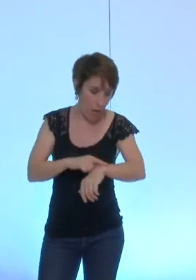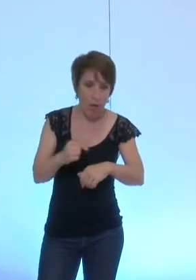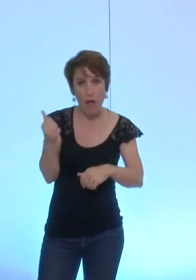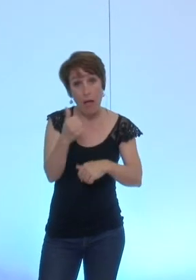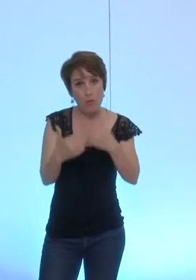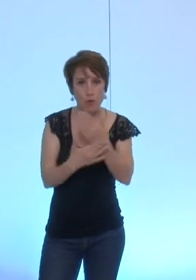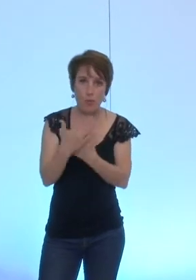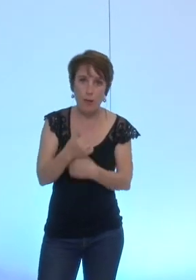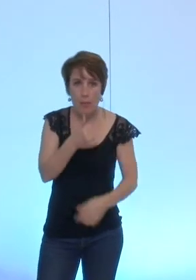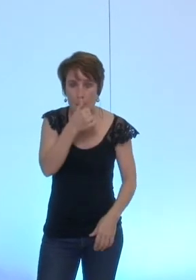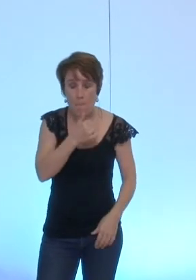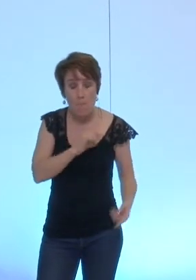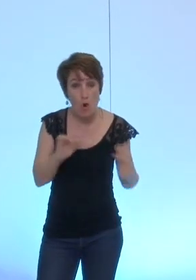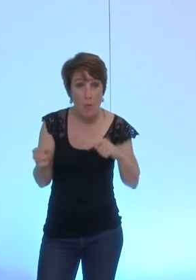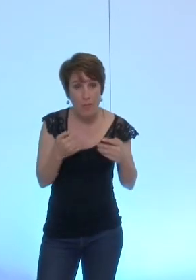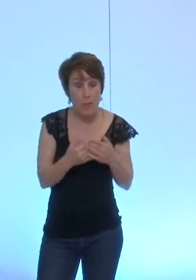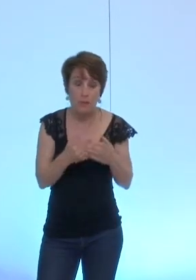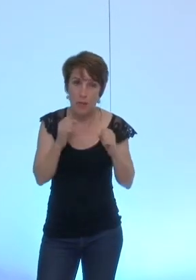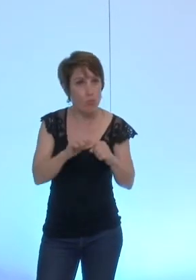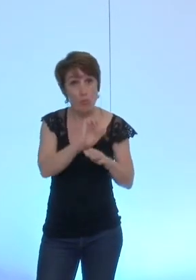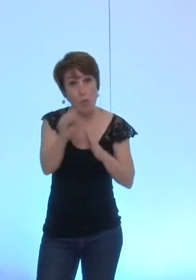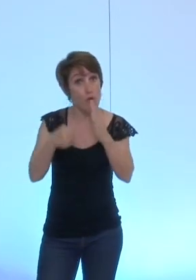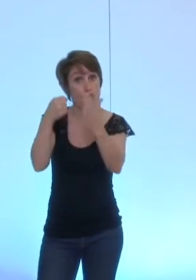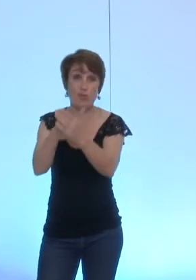je pense que si on se lance dans ce débat là on est encore là demain matin